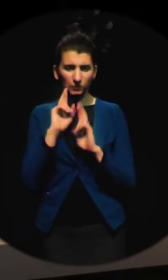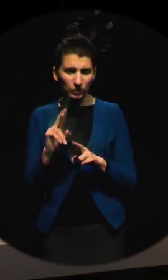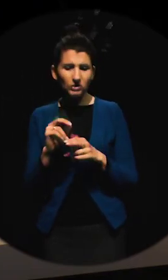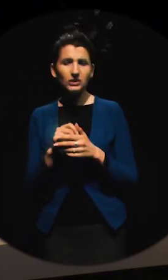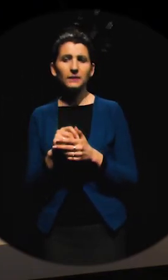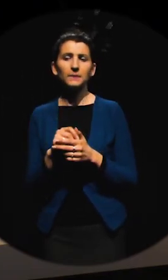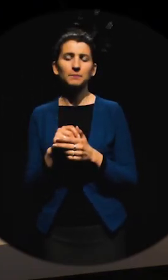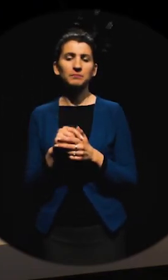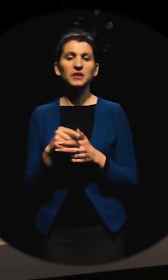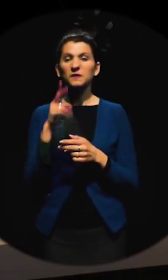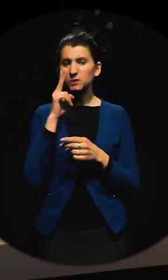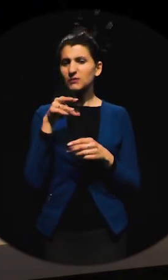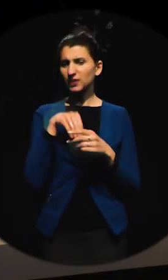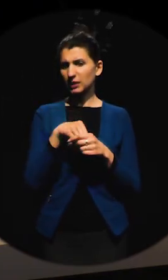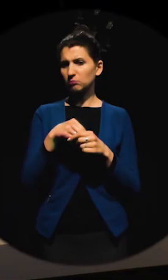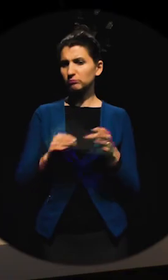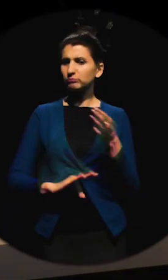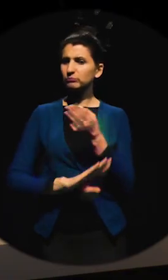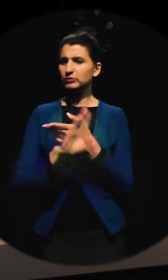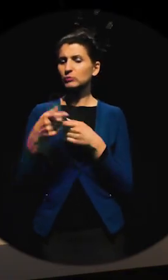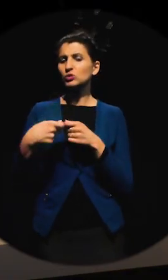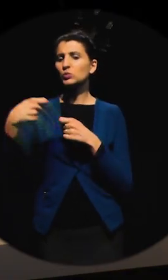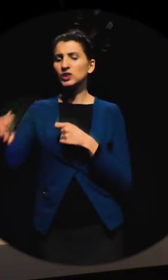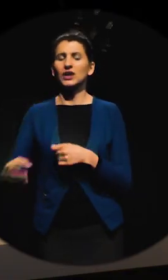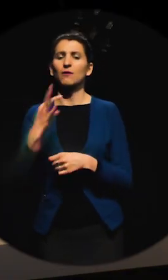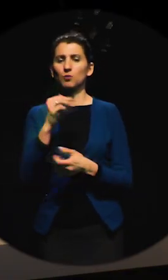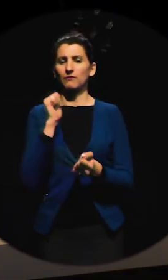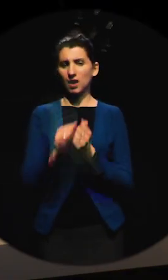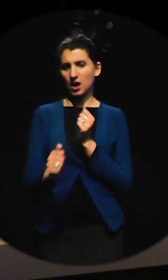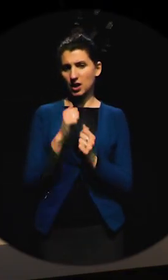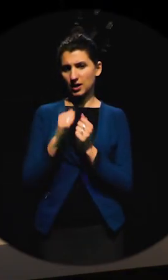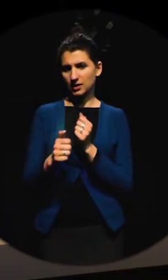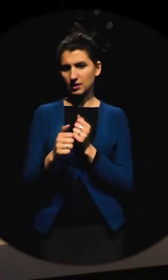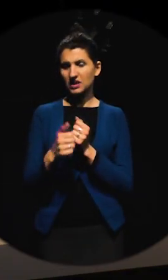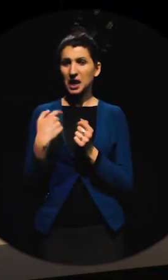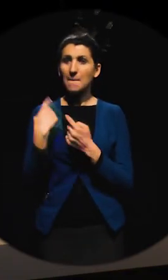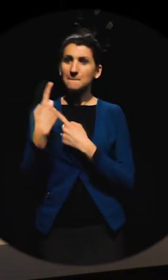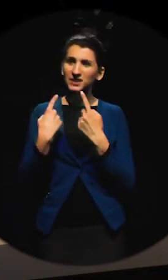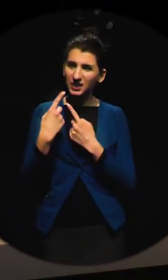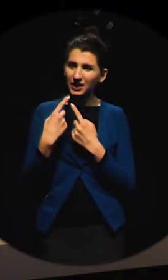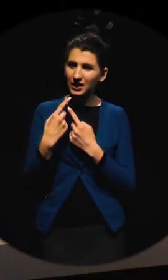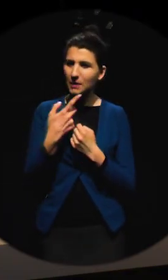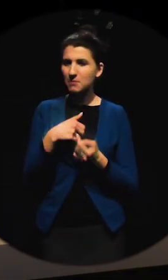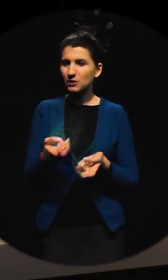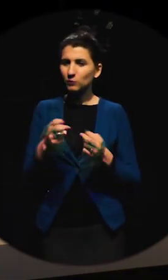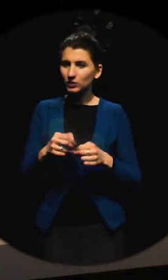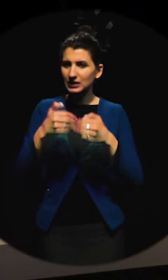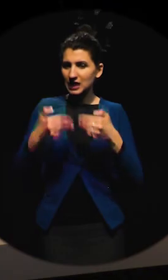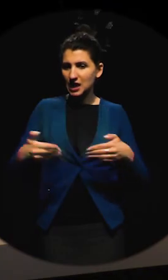rzeczywiście widzi w tym spektaklu przedłużenie swojej walki. I myślę, że dla nas jako twórców